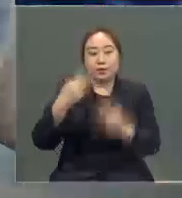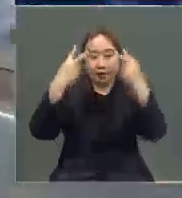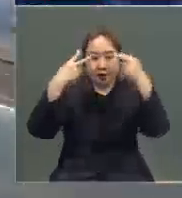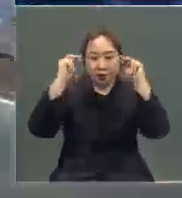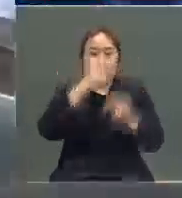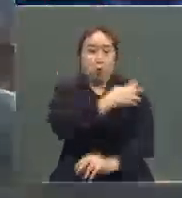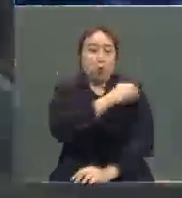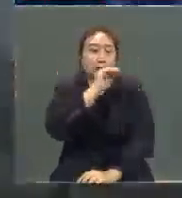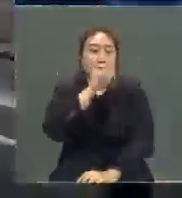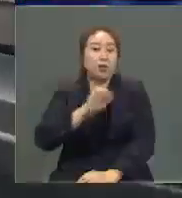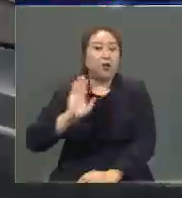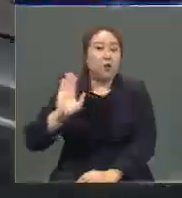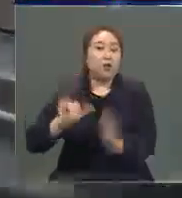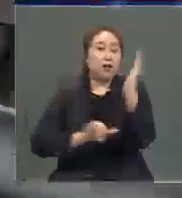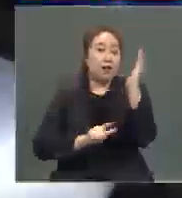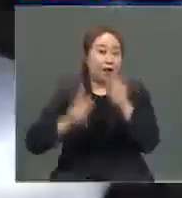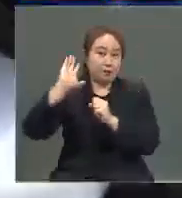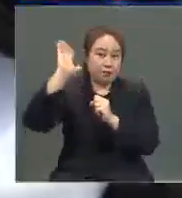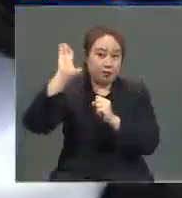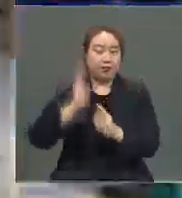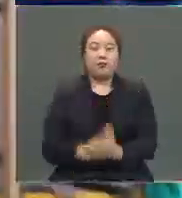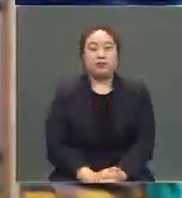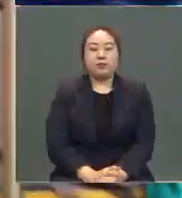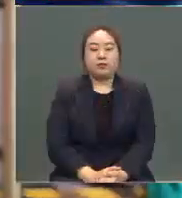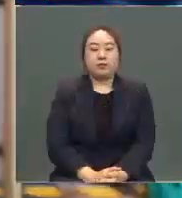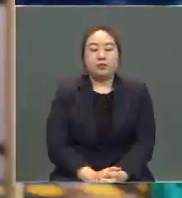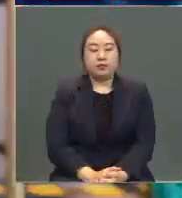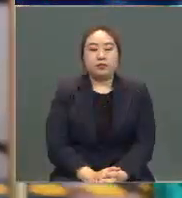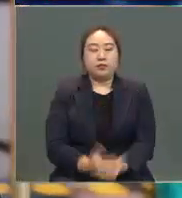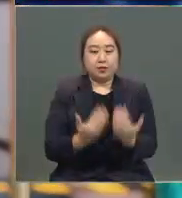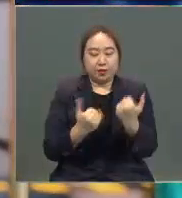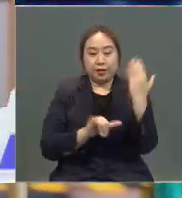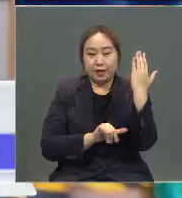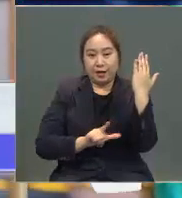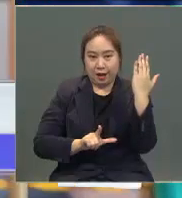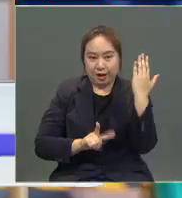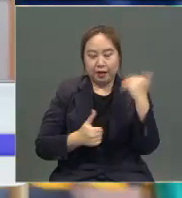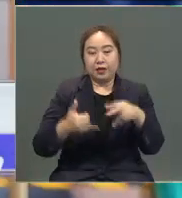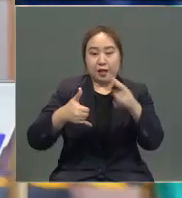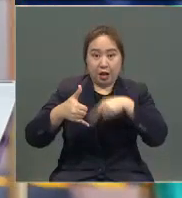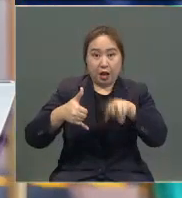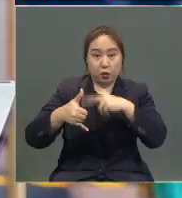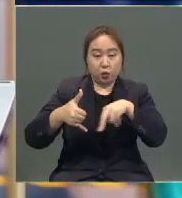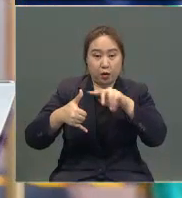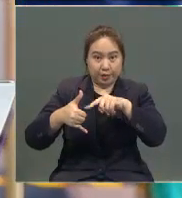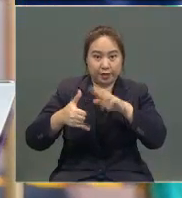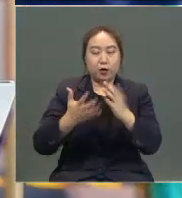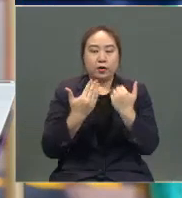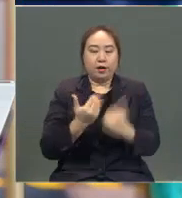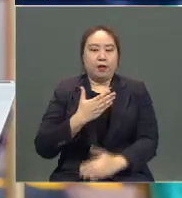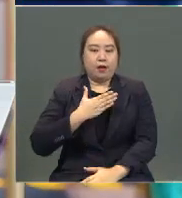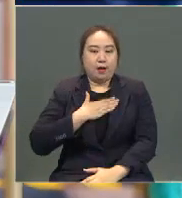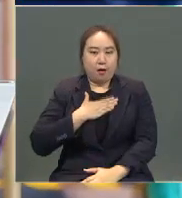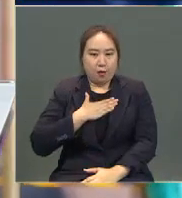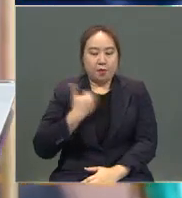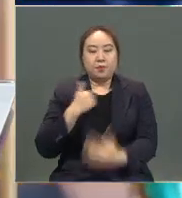างนายกเทศมนตรีนครยะลากันค่ะ นครยะลานะครับในแง่ของด่านคัดกรองเราเองก็ยัง